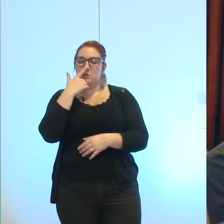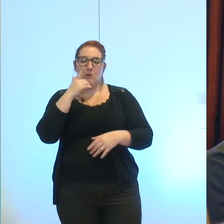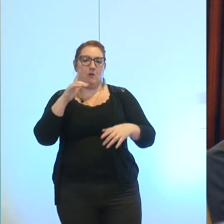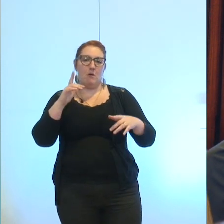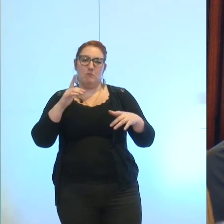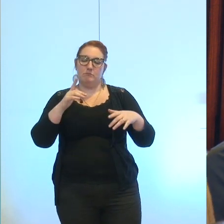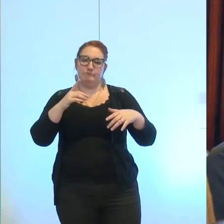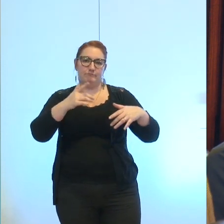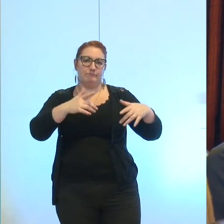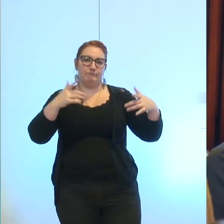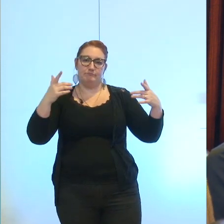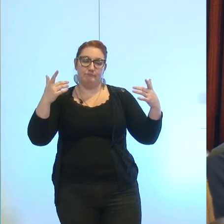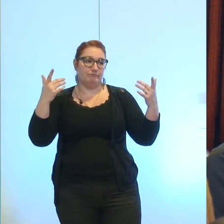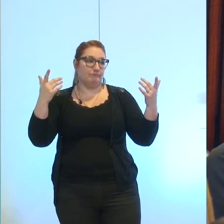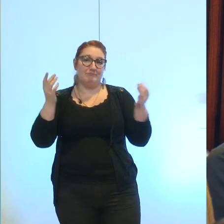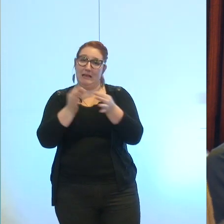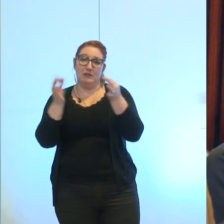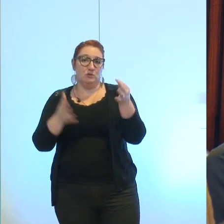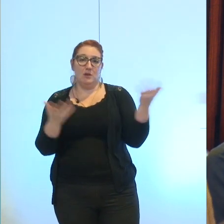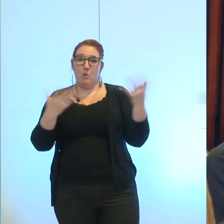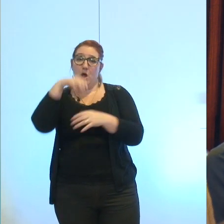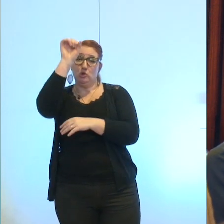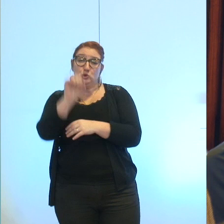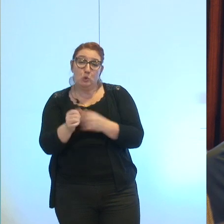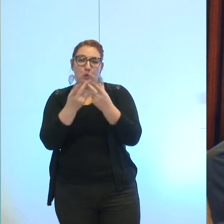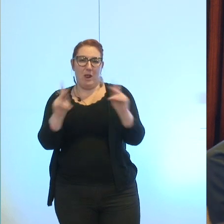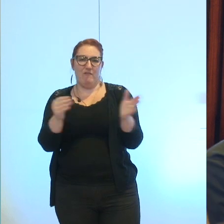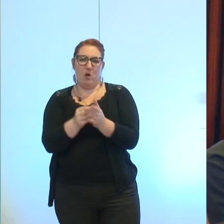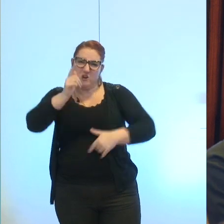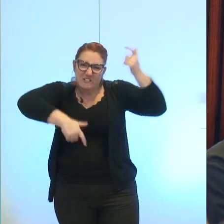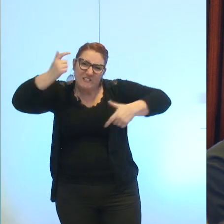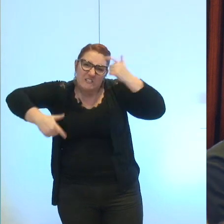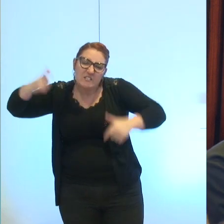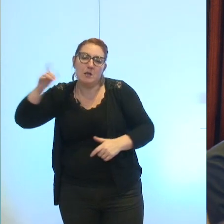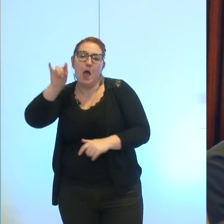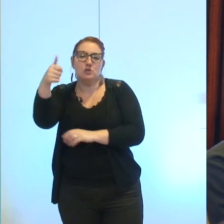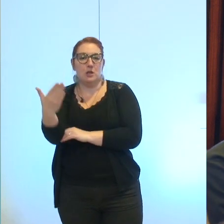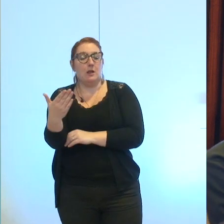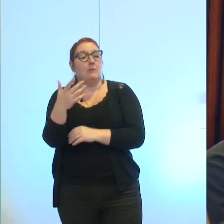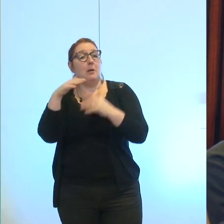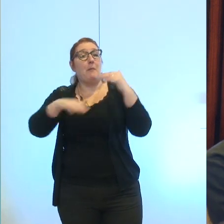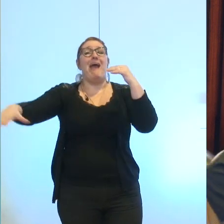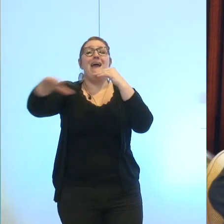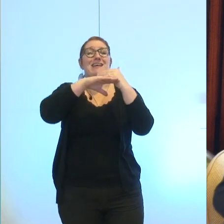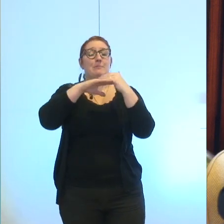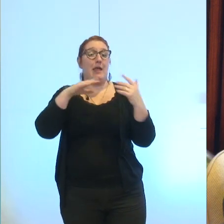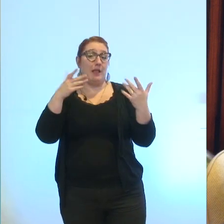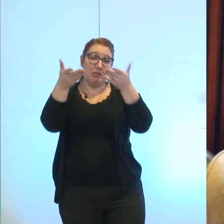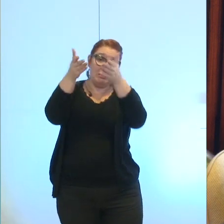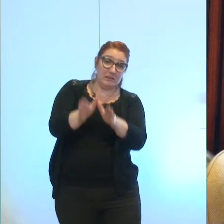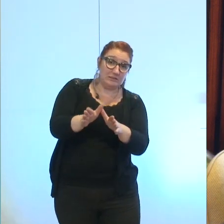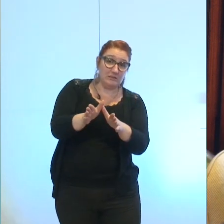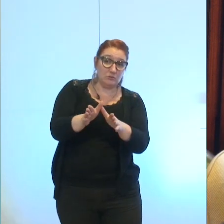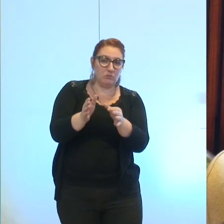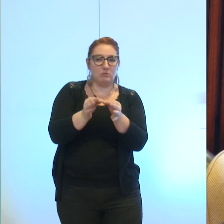sociaux les reconcentrer à nouveau sur le sud de la ville et par la décision que vous prenez sur l'explanade faire en sorte que nous nous